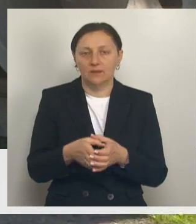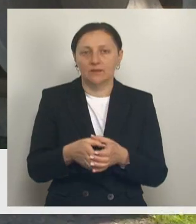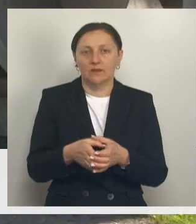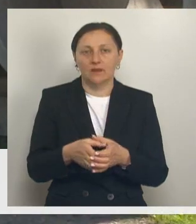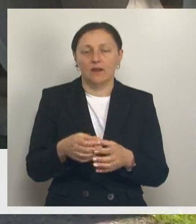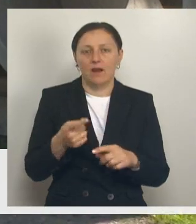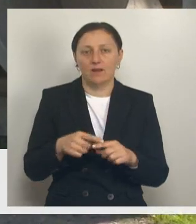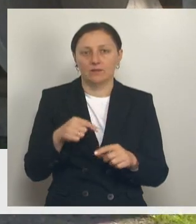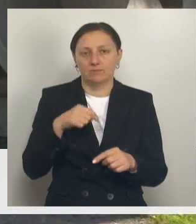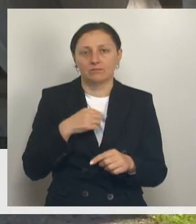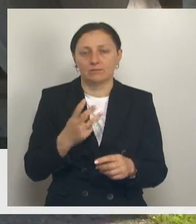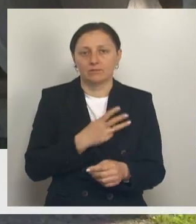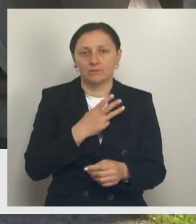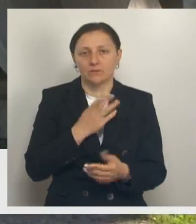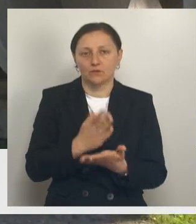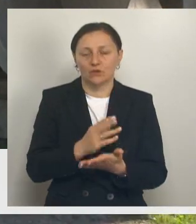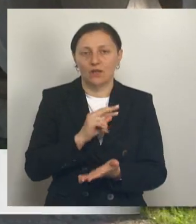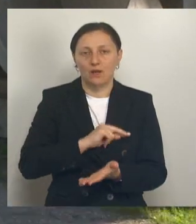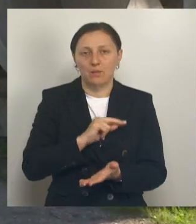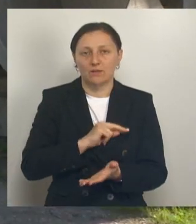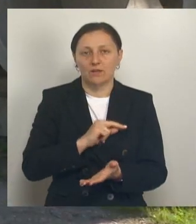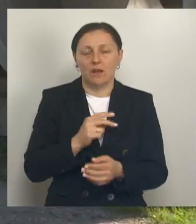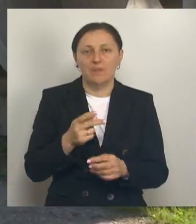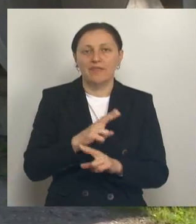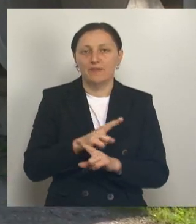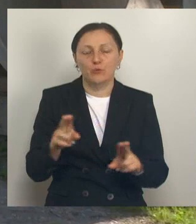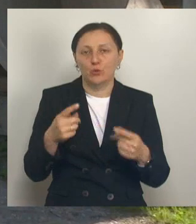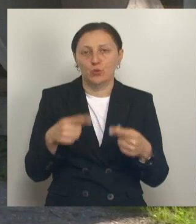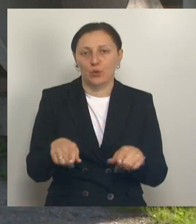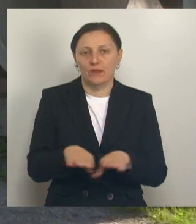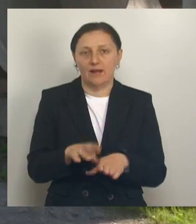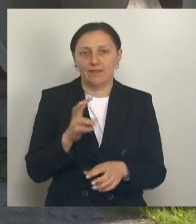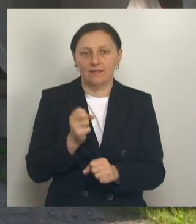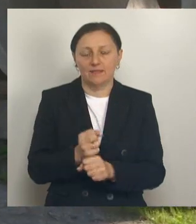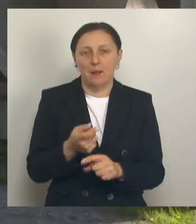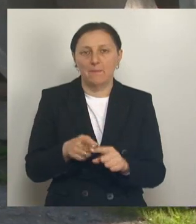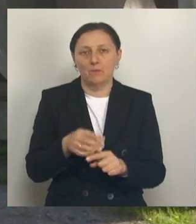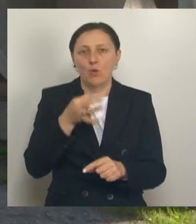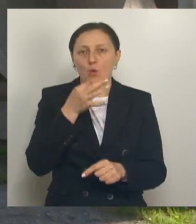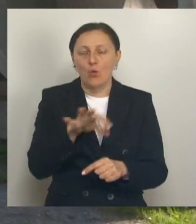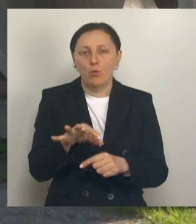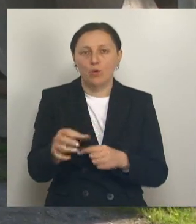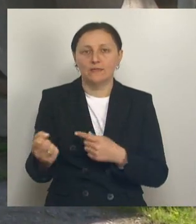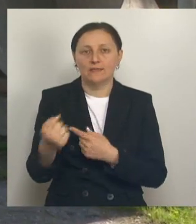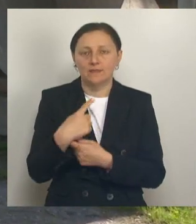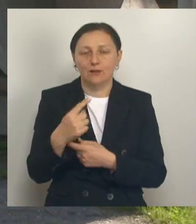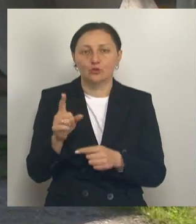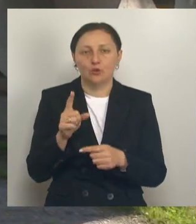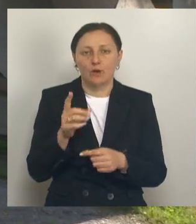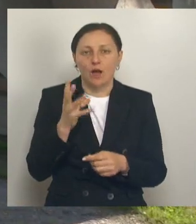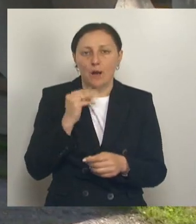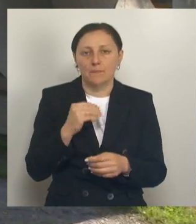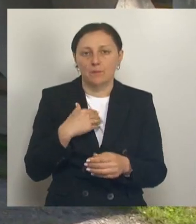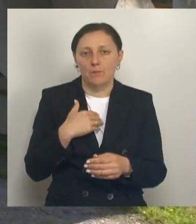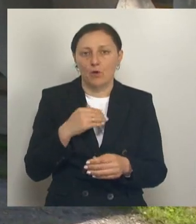подстегивает делает то чего не сделает никто другой поэтому любое все что позволяет нам